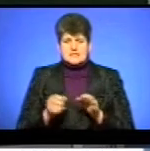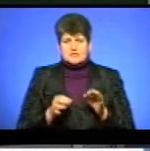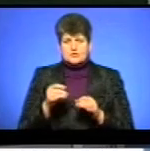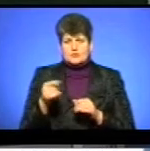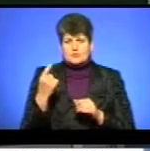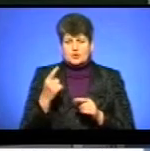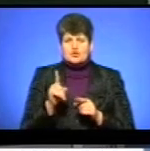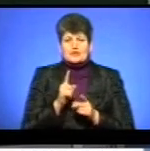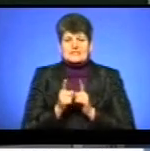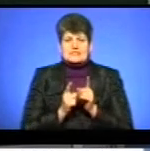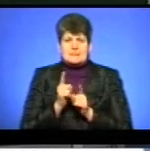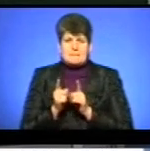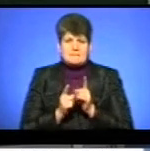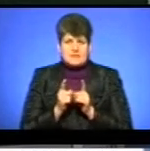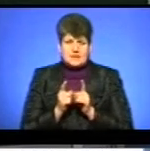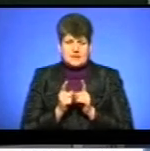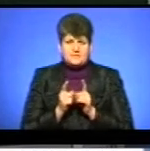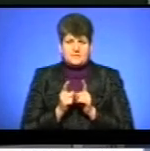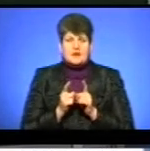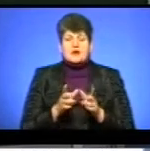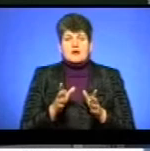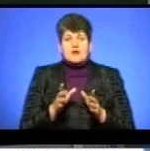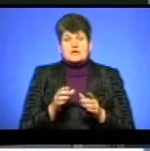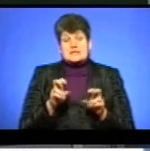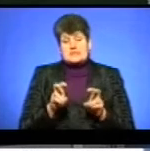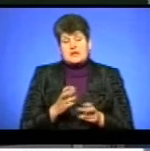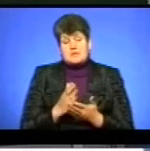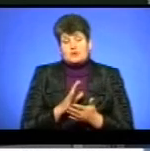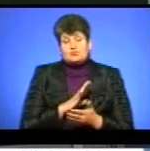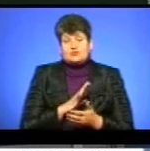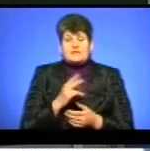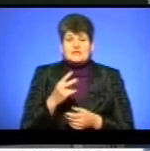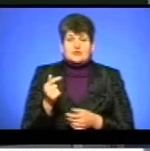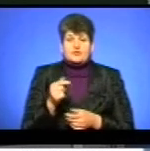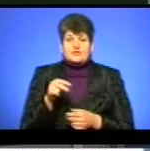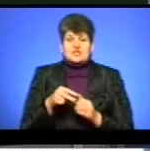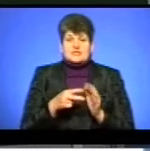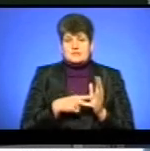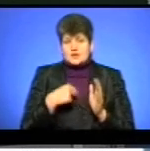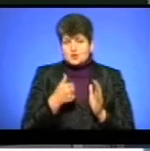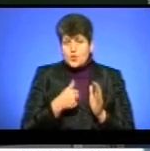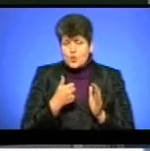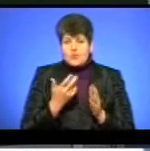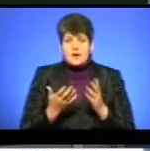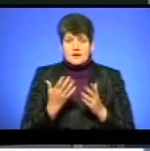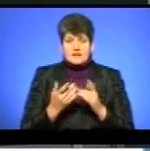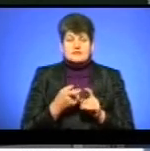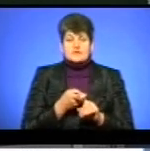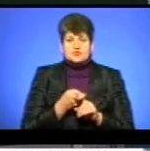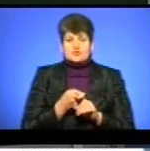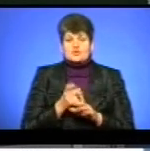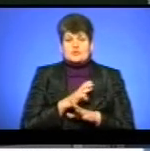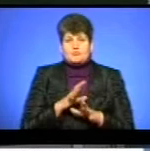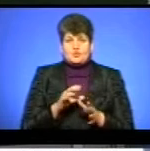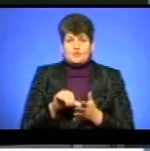області щодо зміни запобіжного заходу. Засідання мало відбутися 20 грудня 2017 року. Проте через відсутність